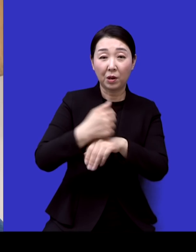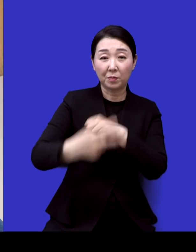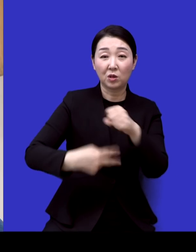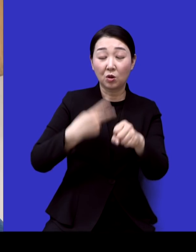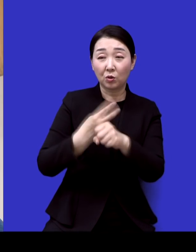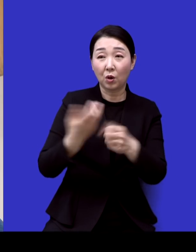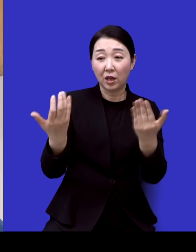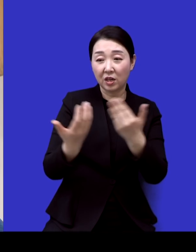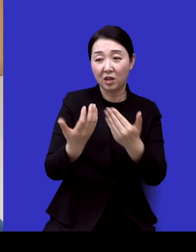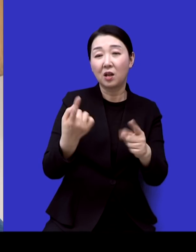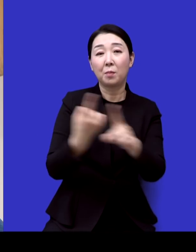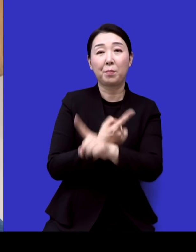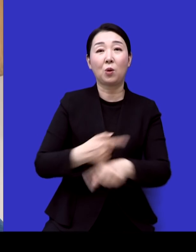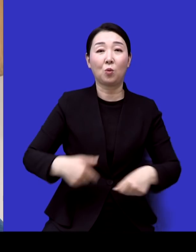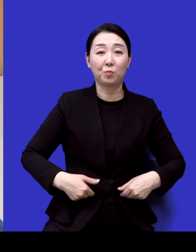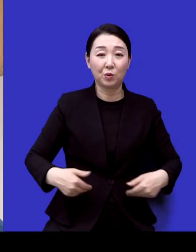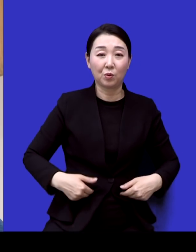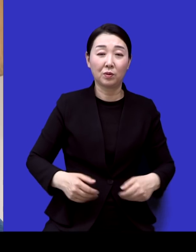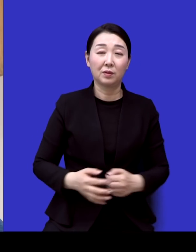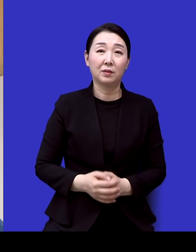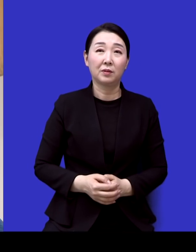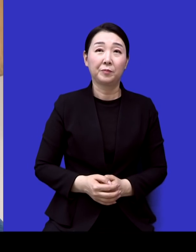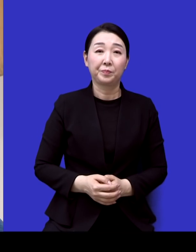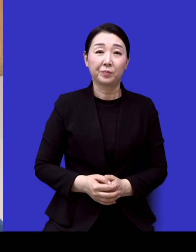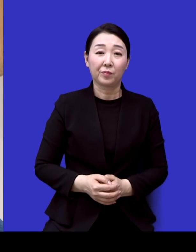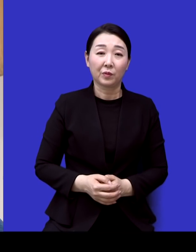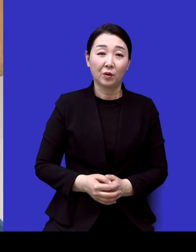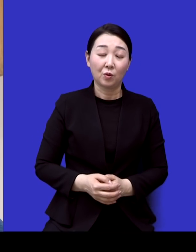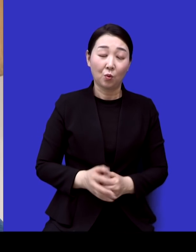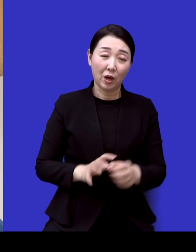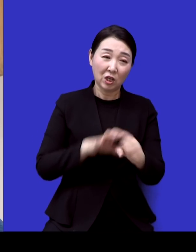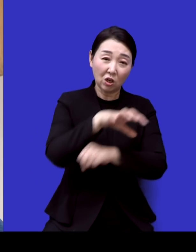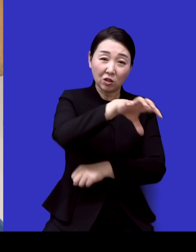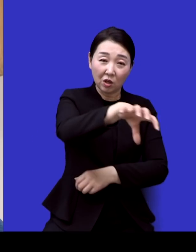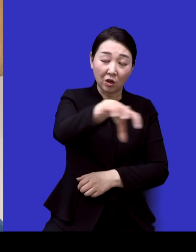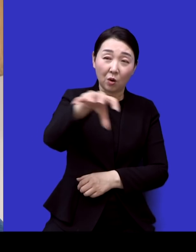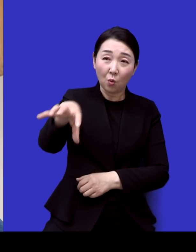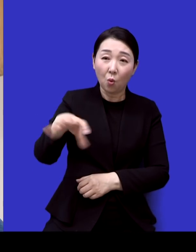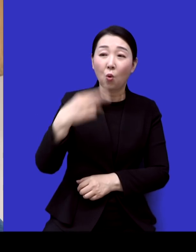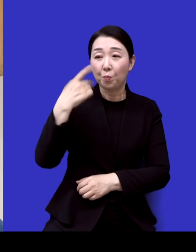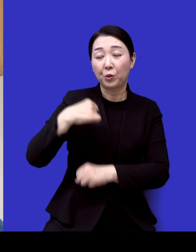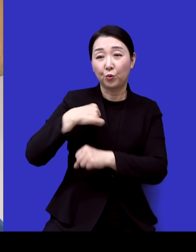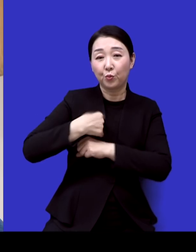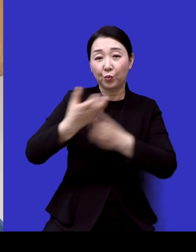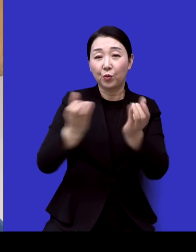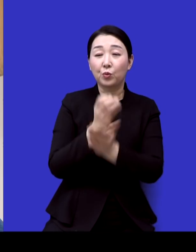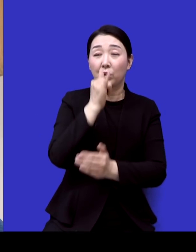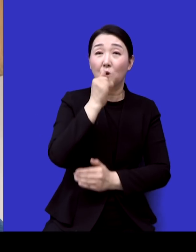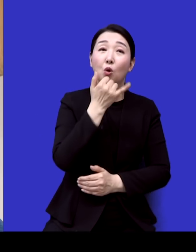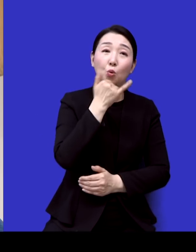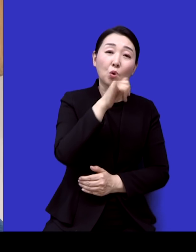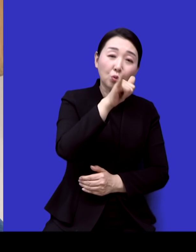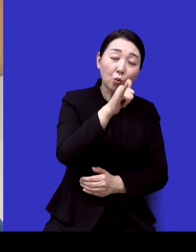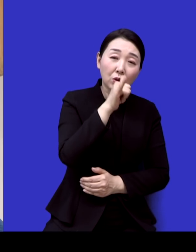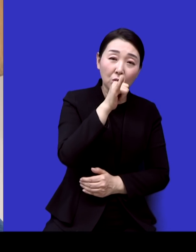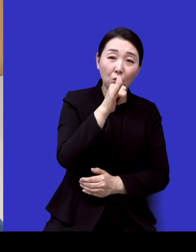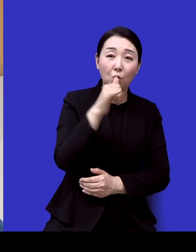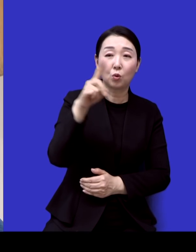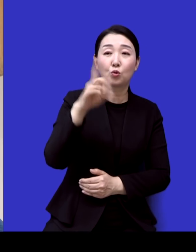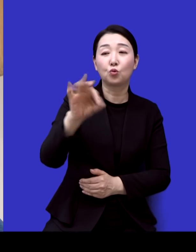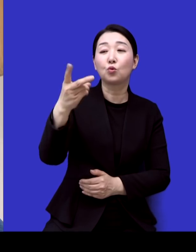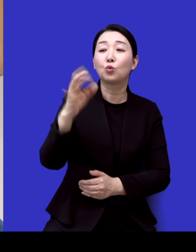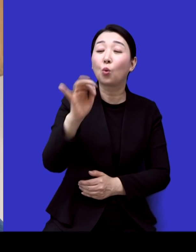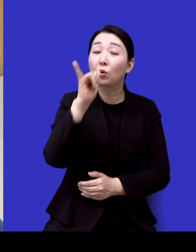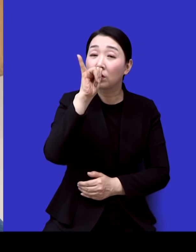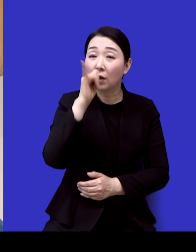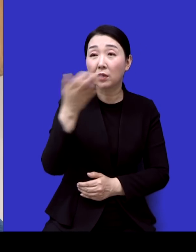근무지를 변경해야 되는데 예. 뭐 전 세계에 미군 기지가 있습니다. 다 있죠. 독일도 있고 예. 심지어는 중동으로 파병할 예, 수도 예. 있고 미국도 있는데